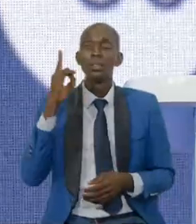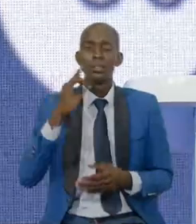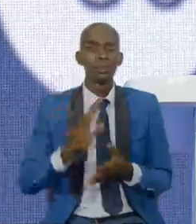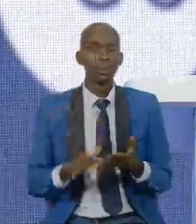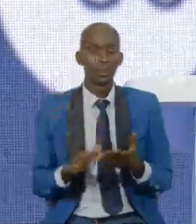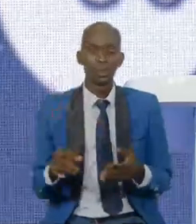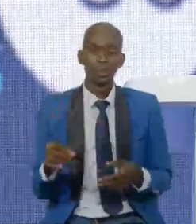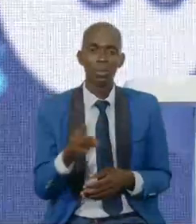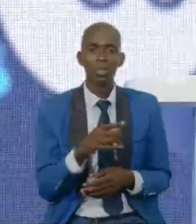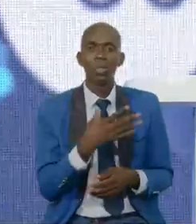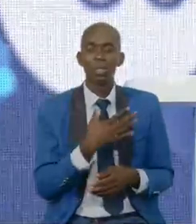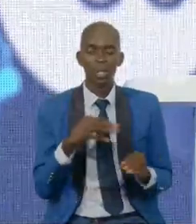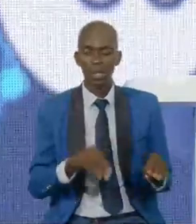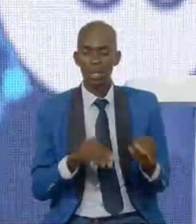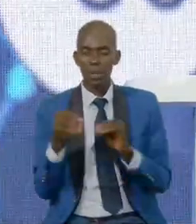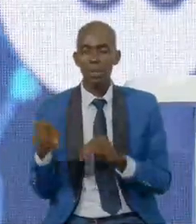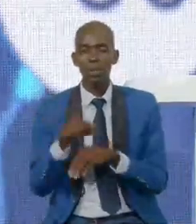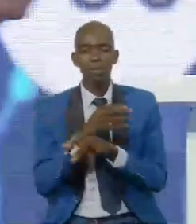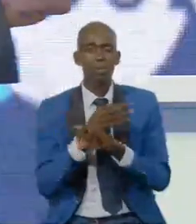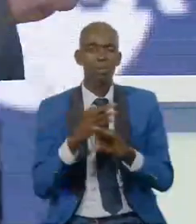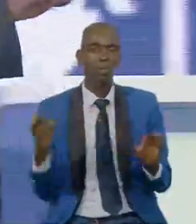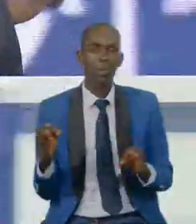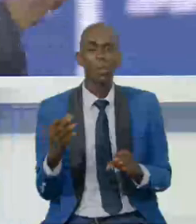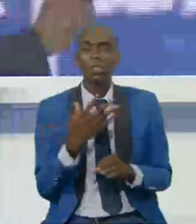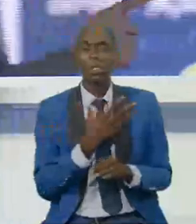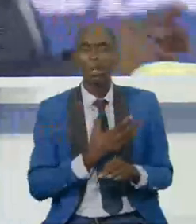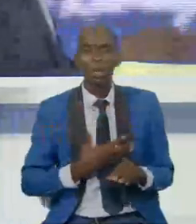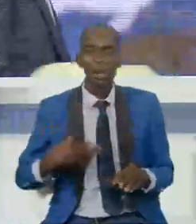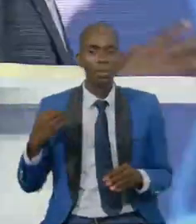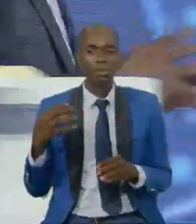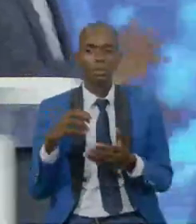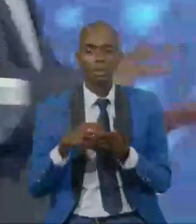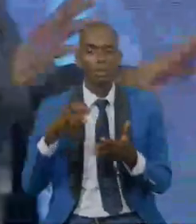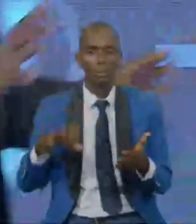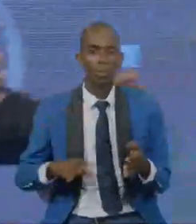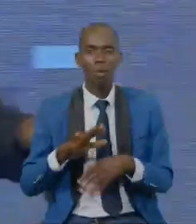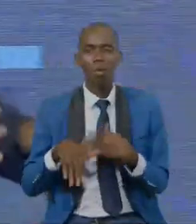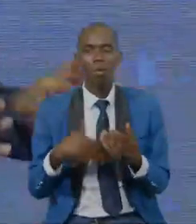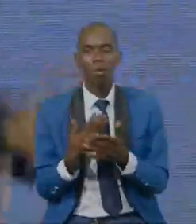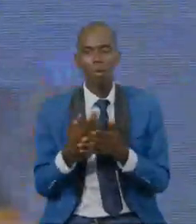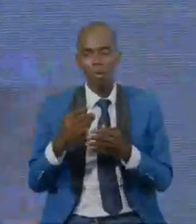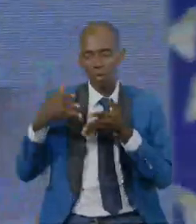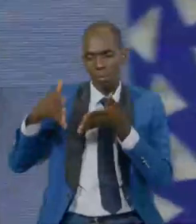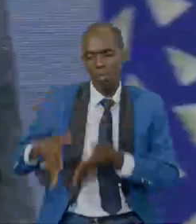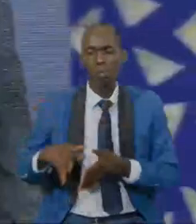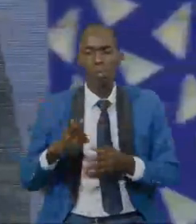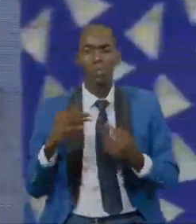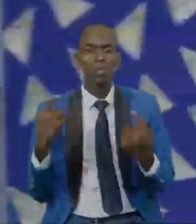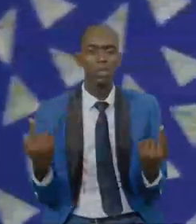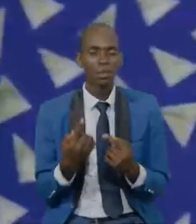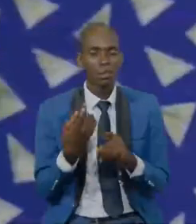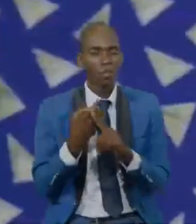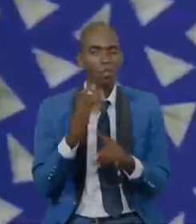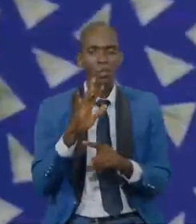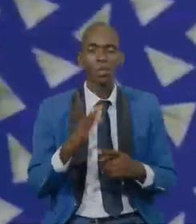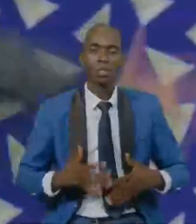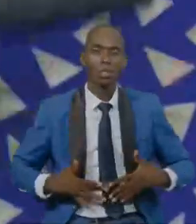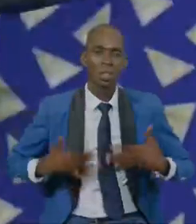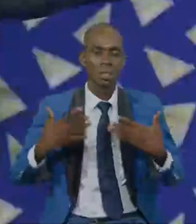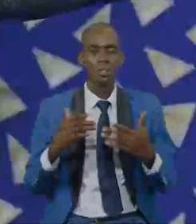te t'affranchi du péché, et te libère du péché, away all the remnant of sin from your life, et qu'il